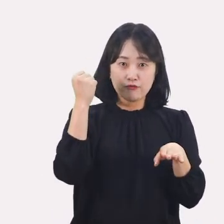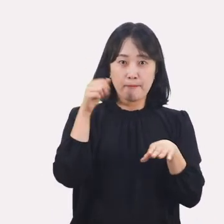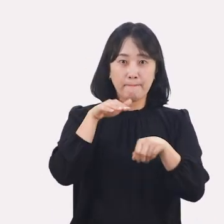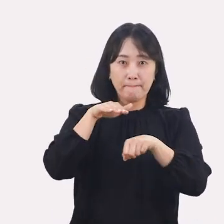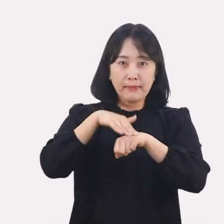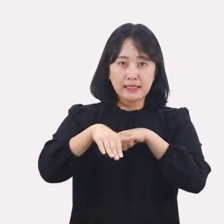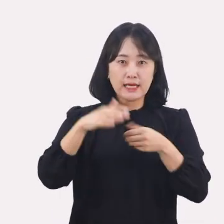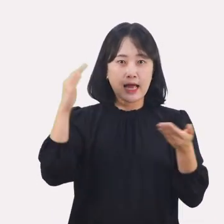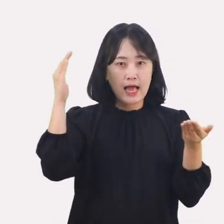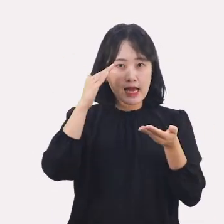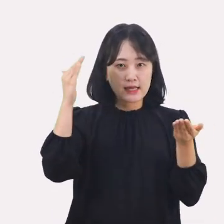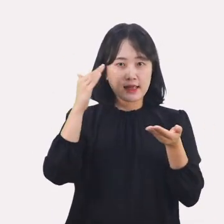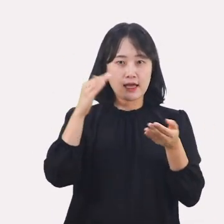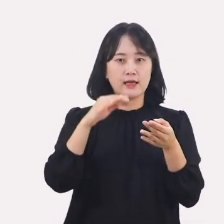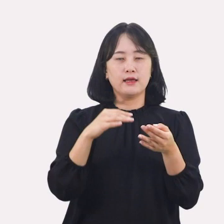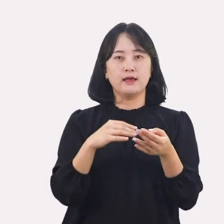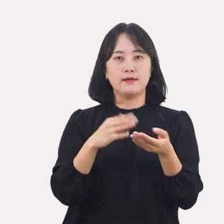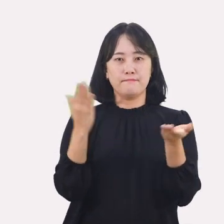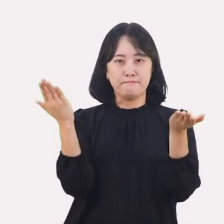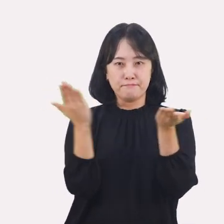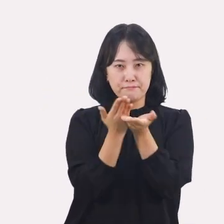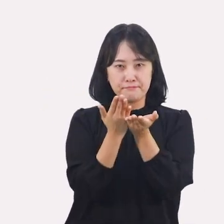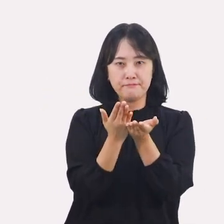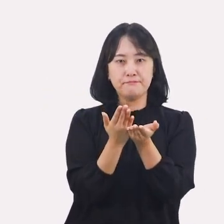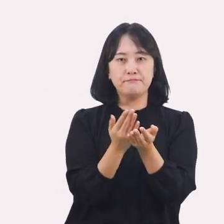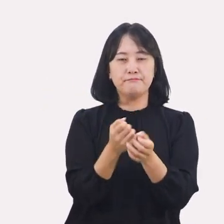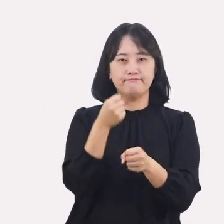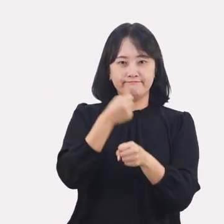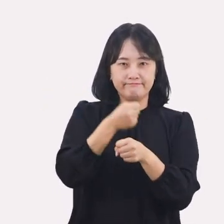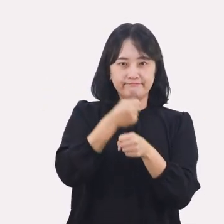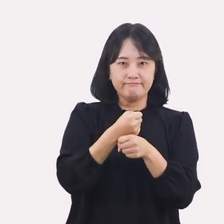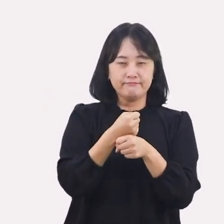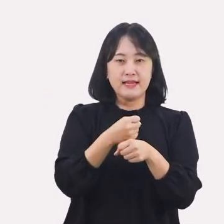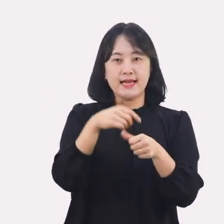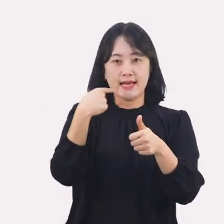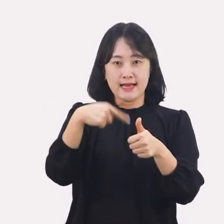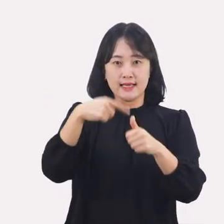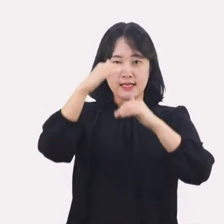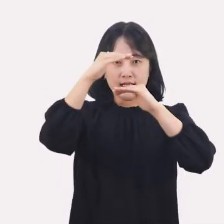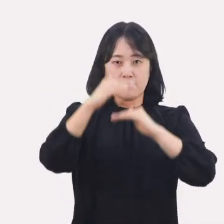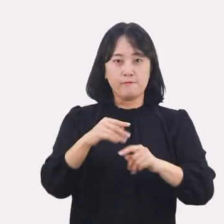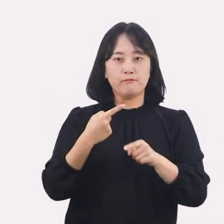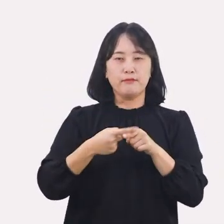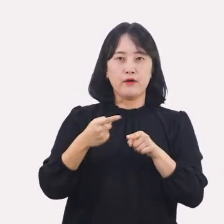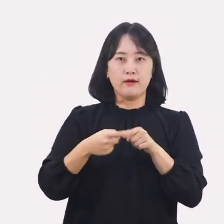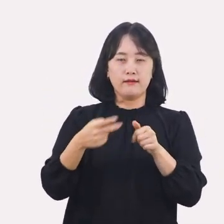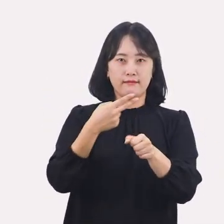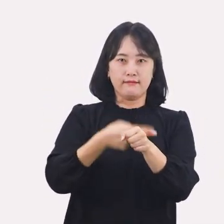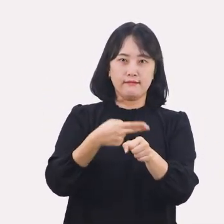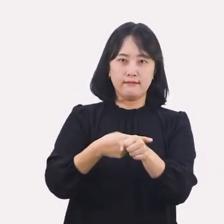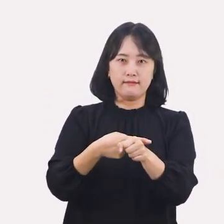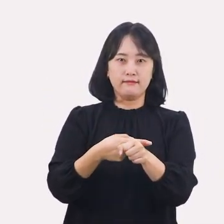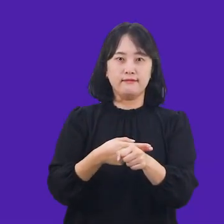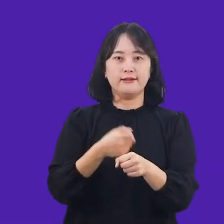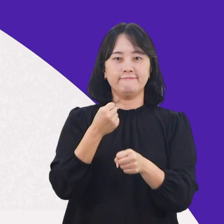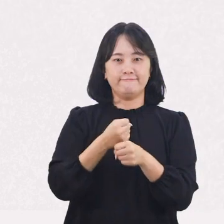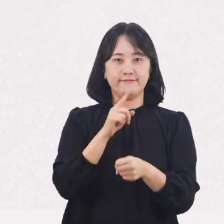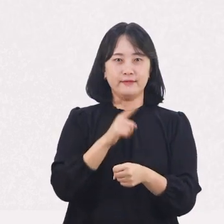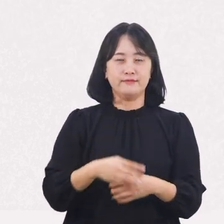교육 환경 등을 고려해서 선별하고요. 이를 기준으로 가르칠 내용과 평가 등을 교사가 재구성하는